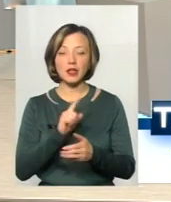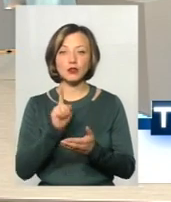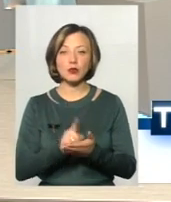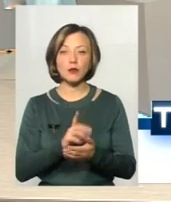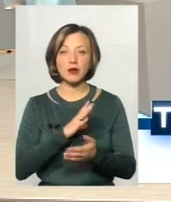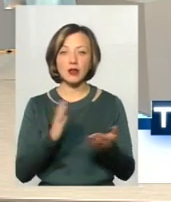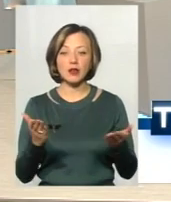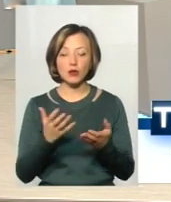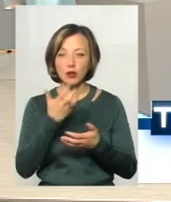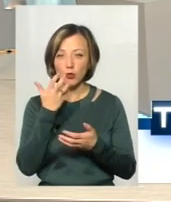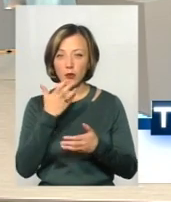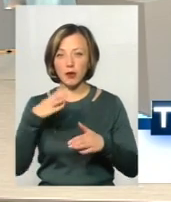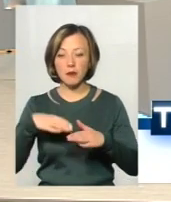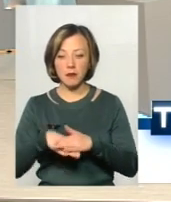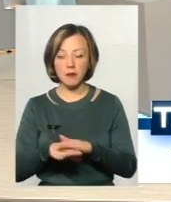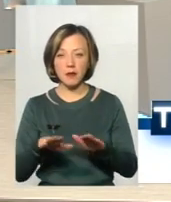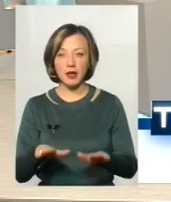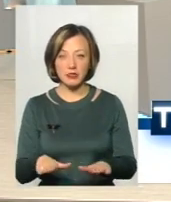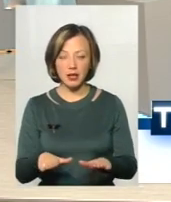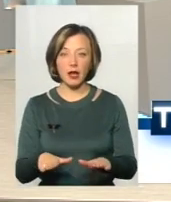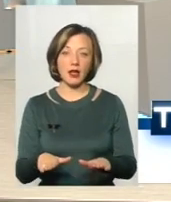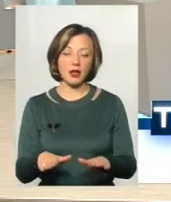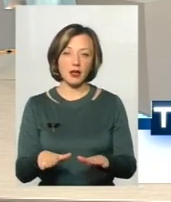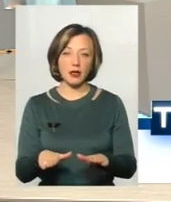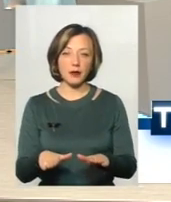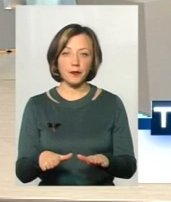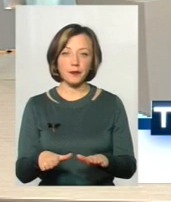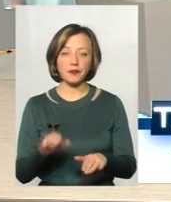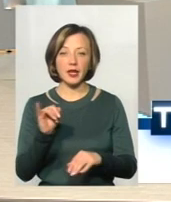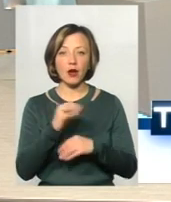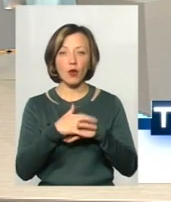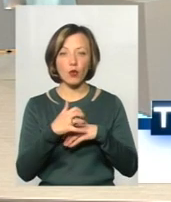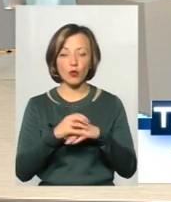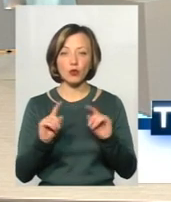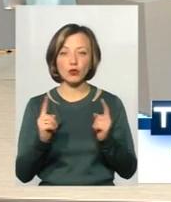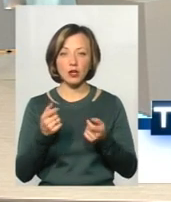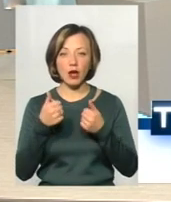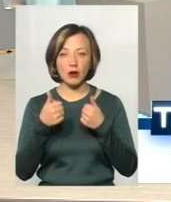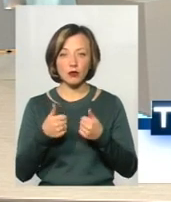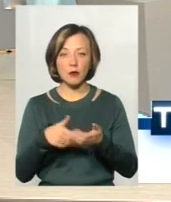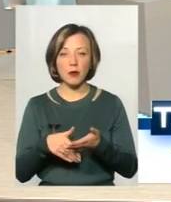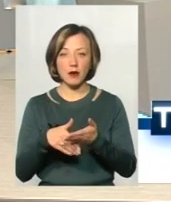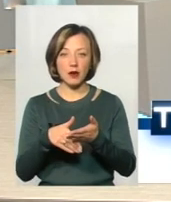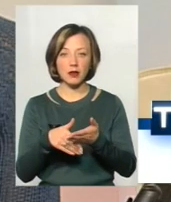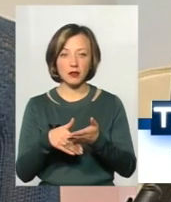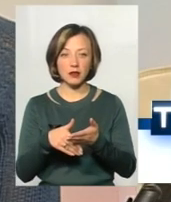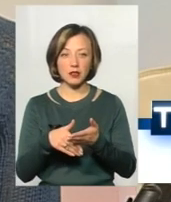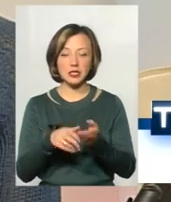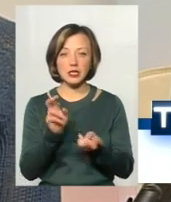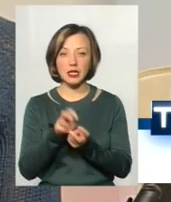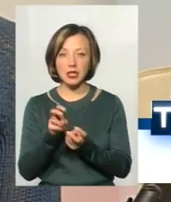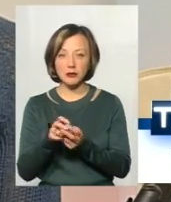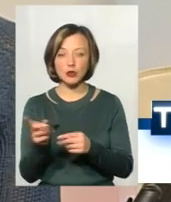быть какое-то теплое место, убежище. И кошечки, они очень хорошо помогают с крысами,